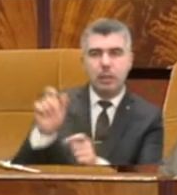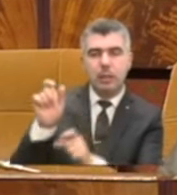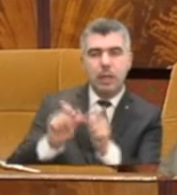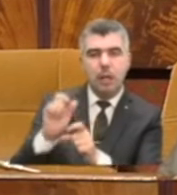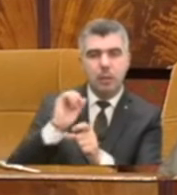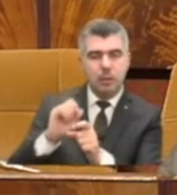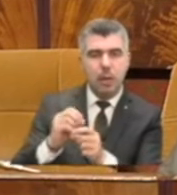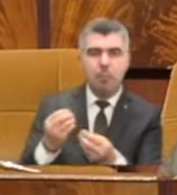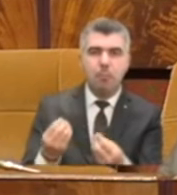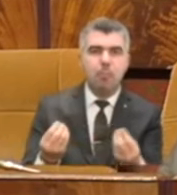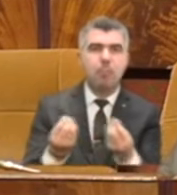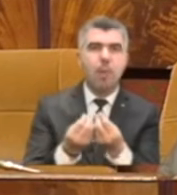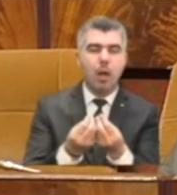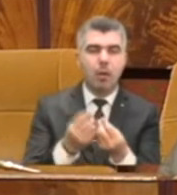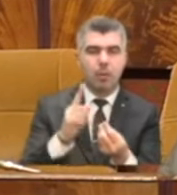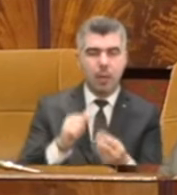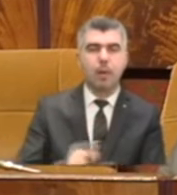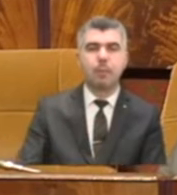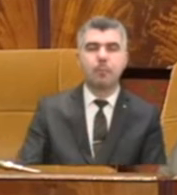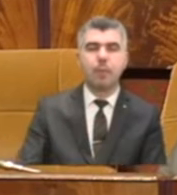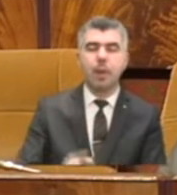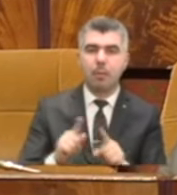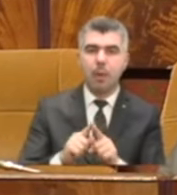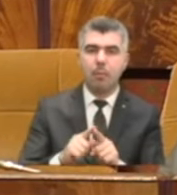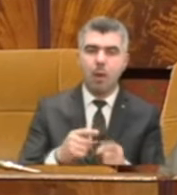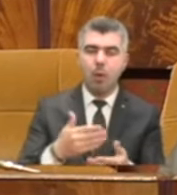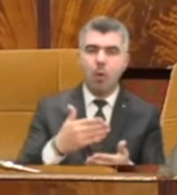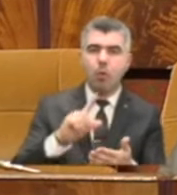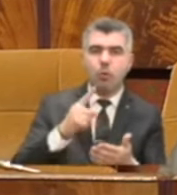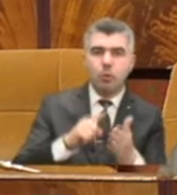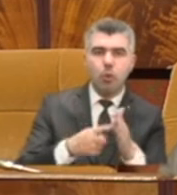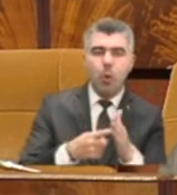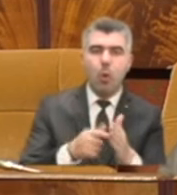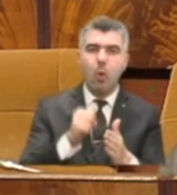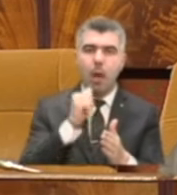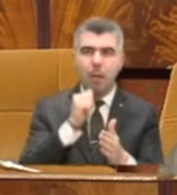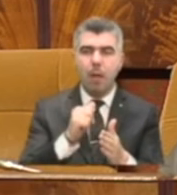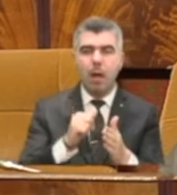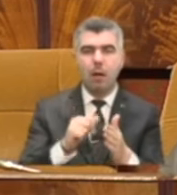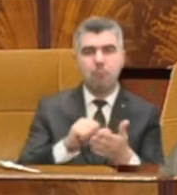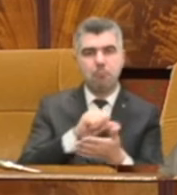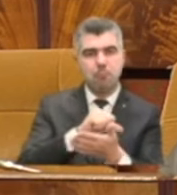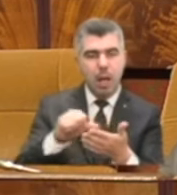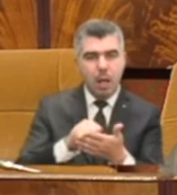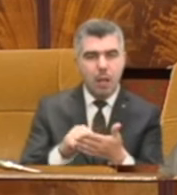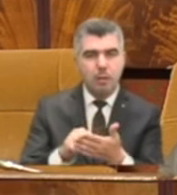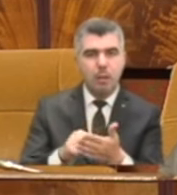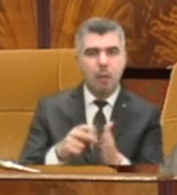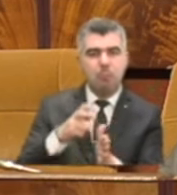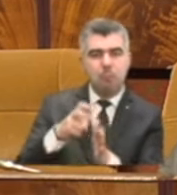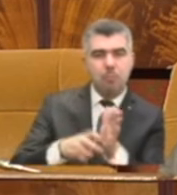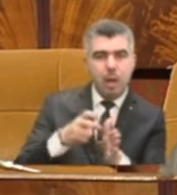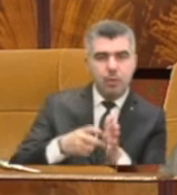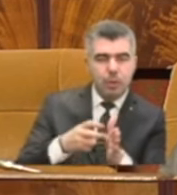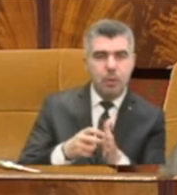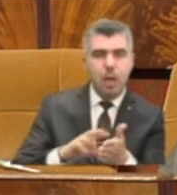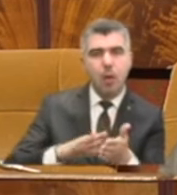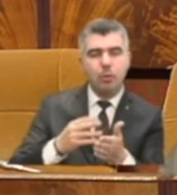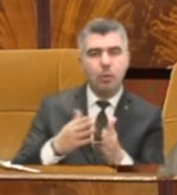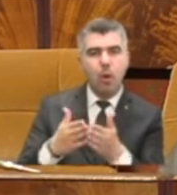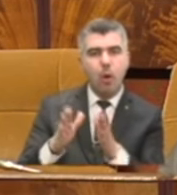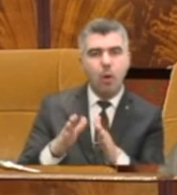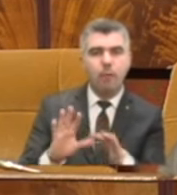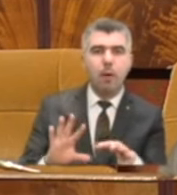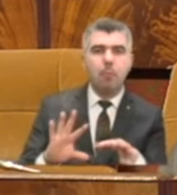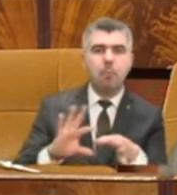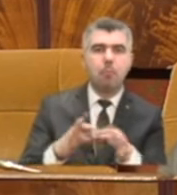جانب الخدمات الأخرى كأداء الفواتير الماء والكهرباء والهاتف والحجز تذاكر القطار وتحويل الأموال وفتح حساب